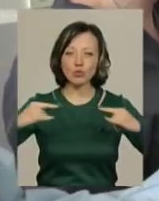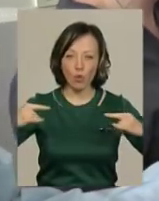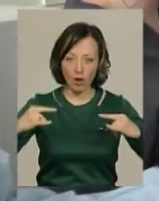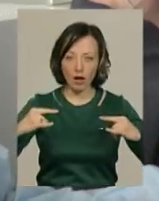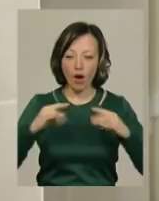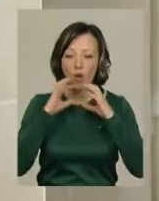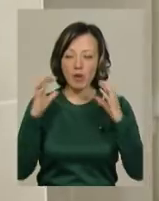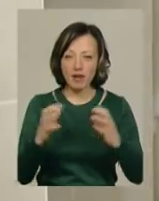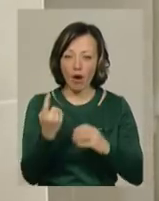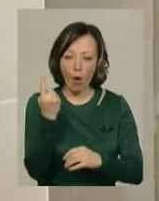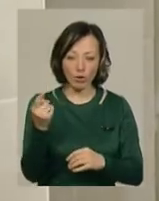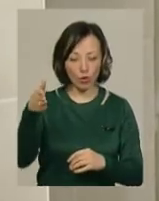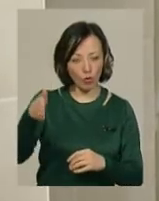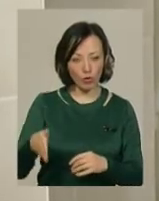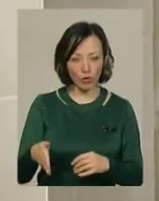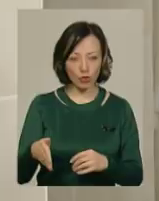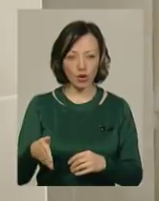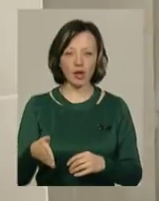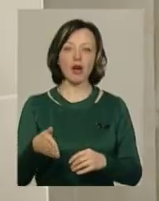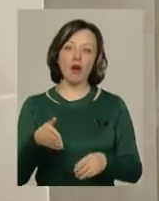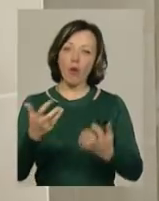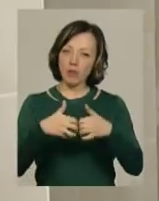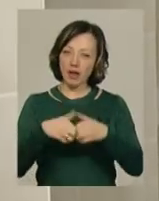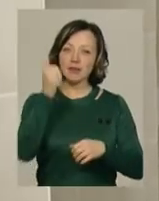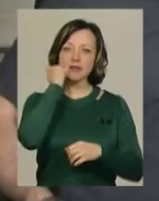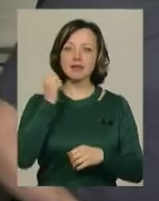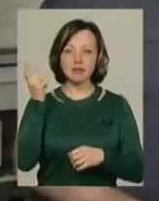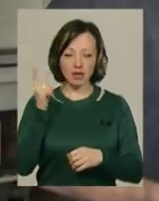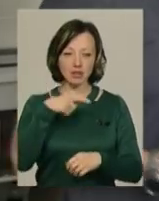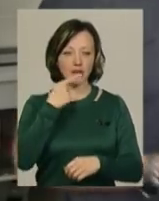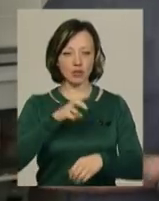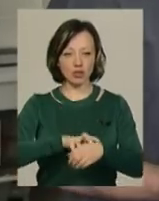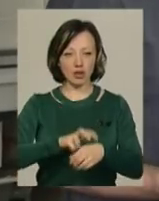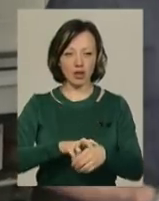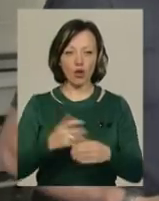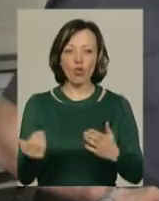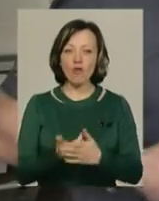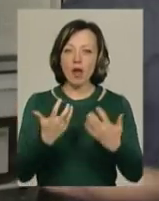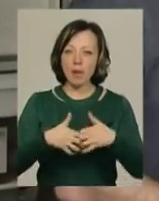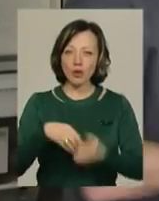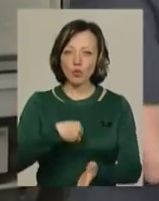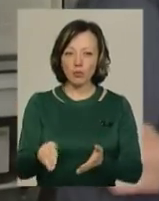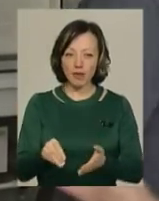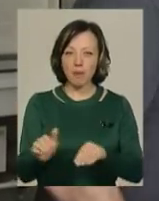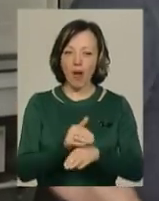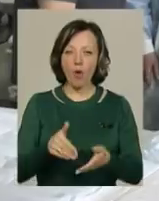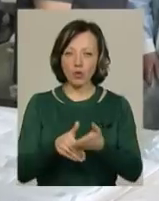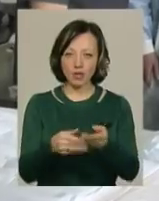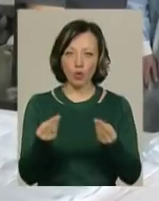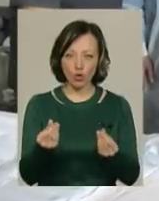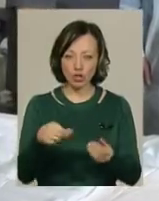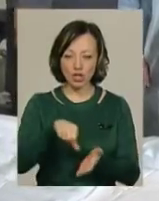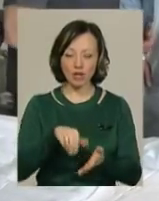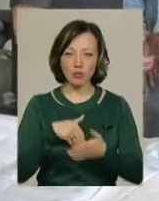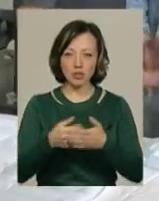столик. Обігрівався він лише з одного боку. Тож обладнання застаріло, переконує лікар. Новий апарат купили за благодійні кошти.